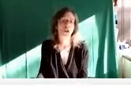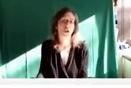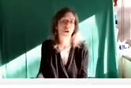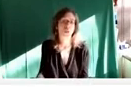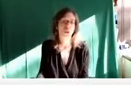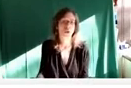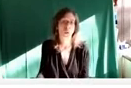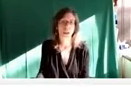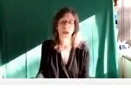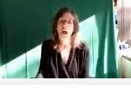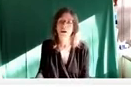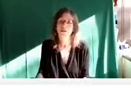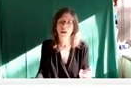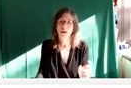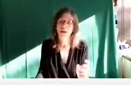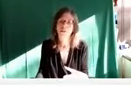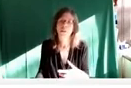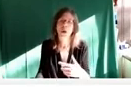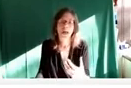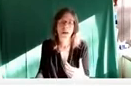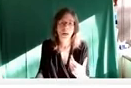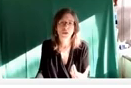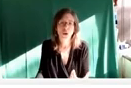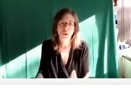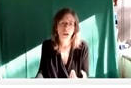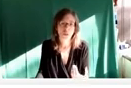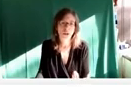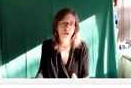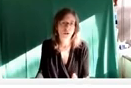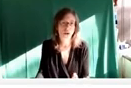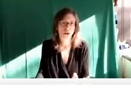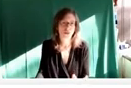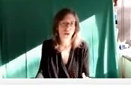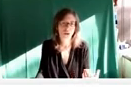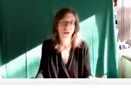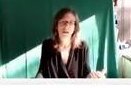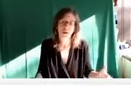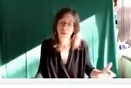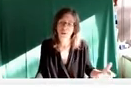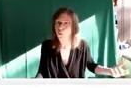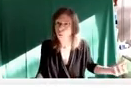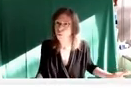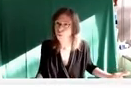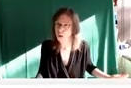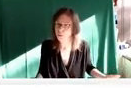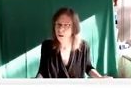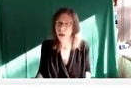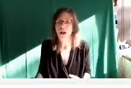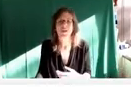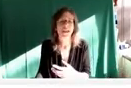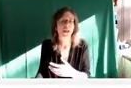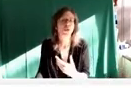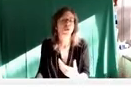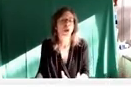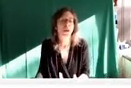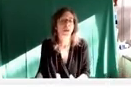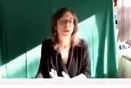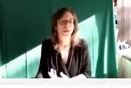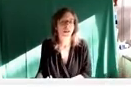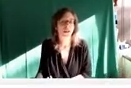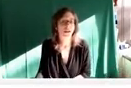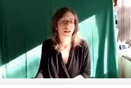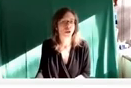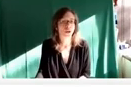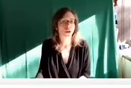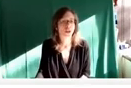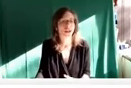irez selon vos besoins. En fait, la première mention dans les publications scientifiques, certains diront qu'il y en a eu beaucoup d'autres avant, mais ça a surtout commencé par